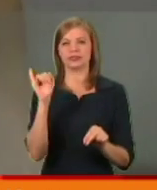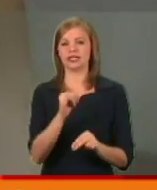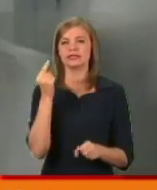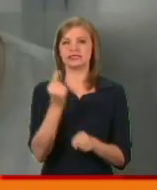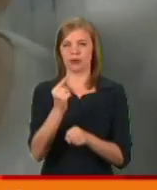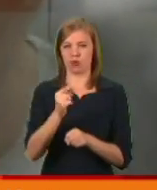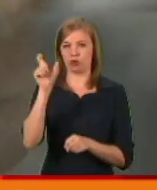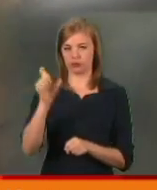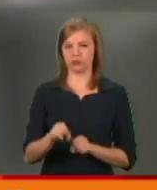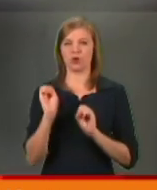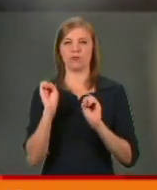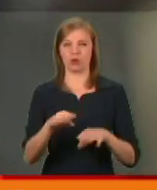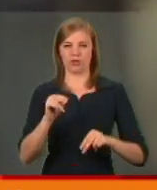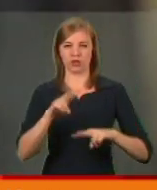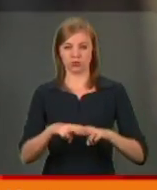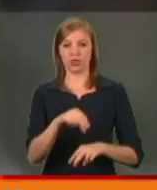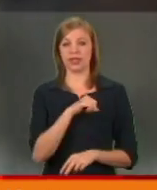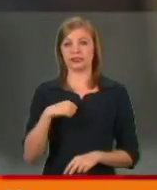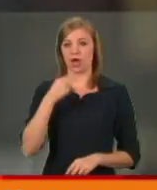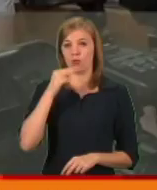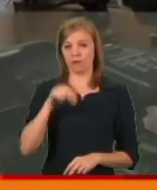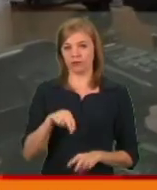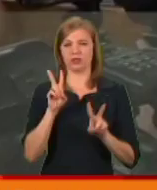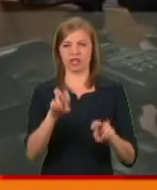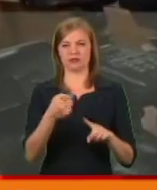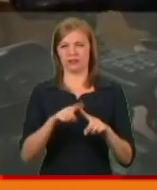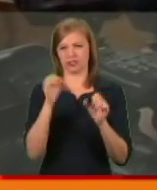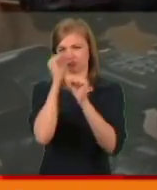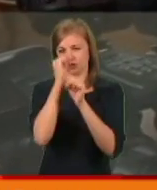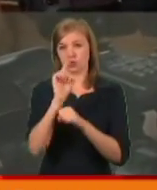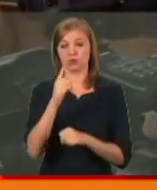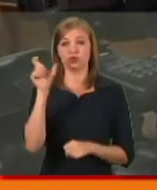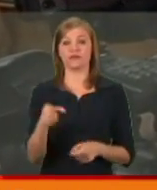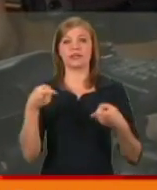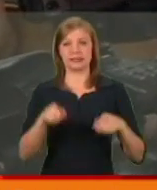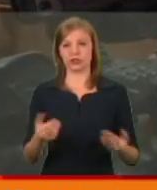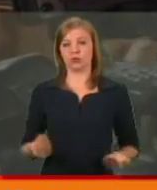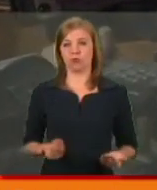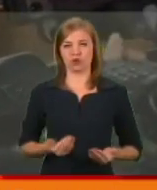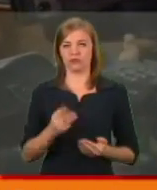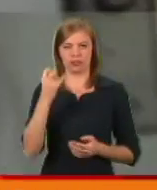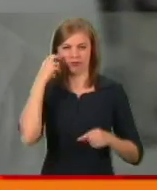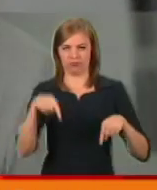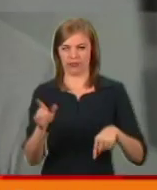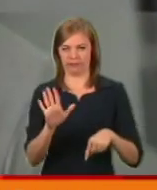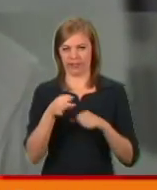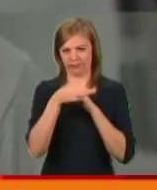заборони Шабуніну покидати столицю. Та сам обвинувачений назвав це маячнею, адже він дійсно проживає не в